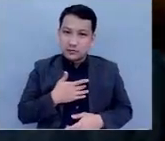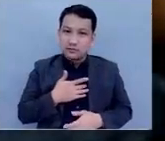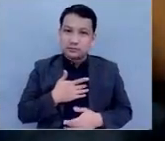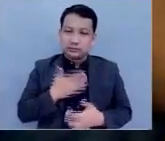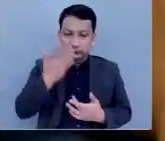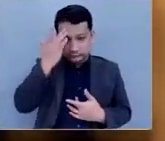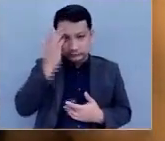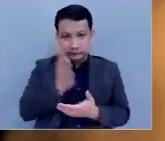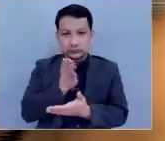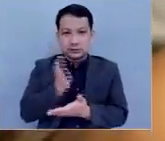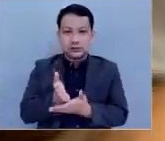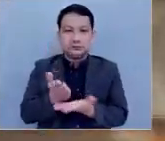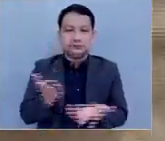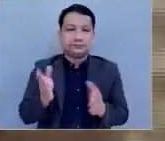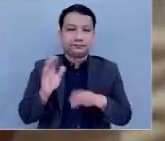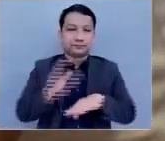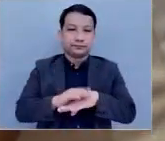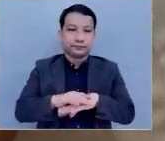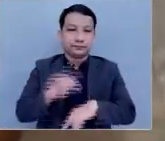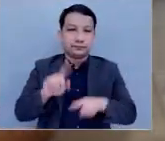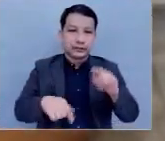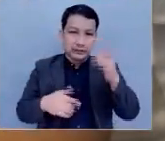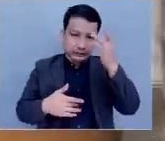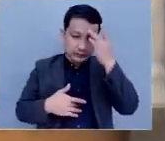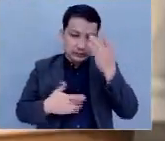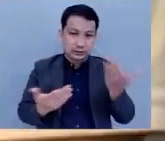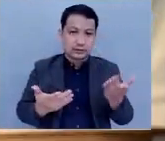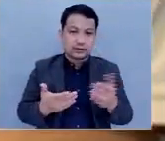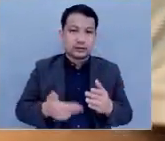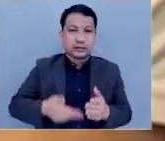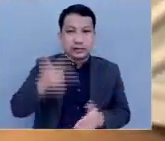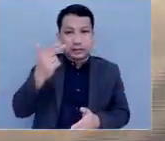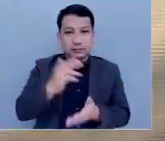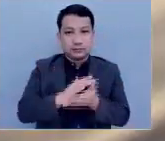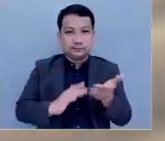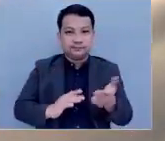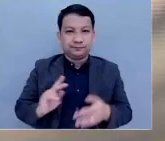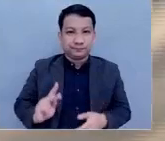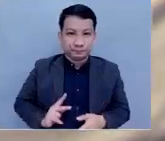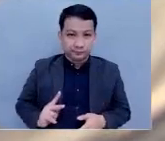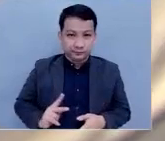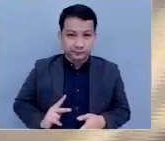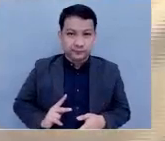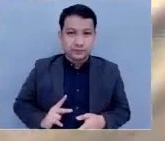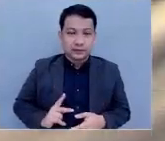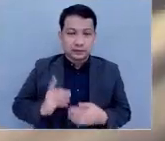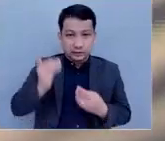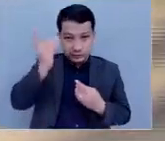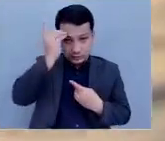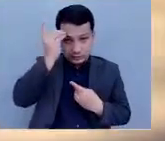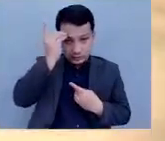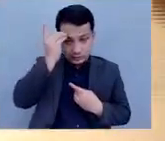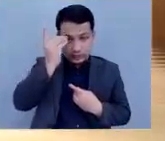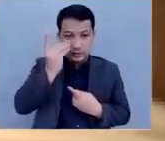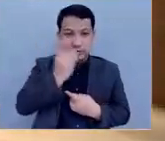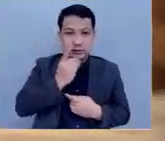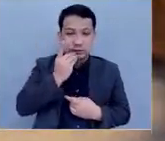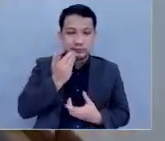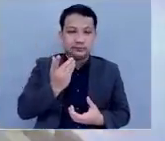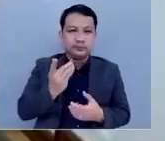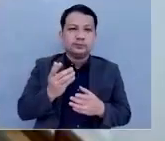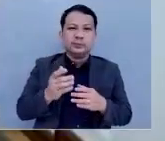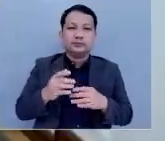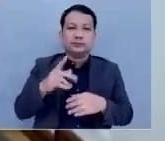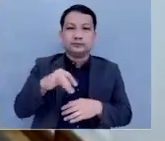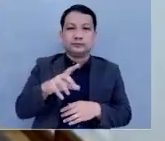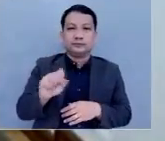doktor. Baka kasi sinyalis na rin niya ng ibang mga karamdaman gaya ng hypertension, kidney failure, diabetic nerve problem, blood flow issues, or Parkinson's